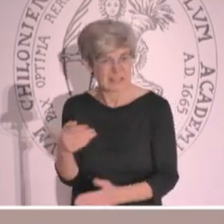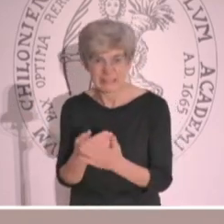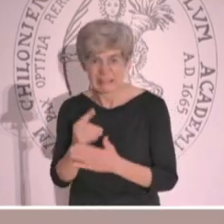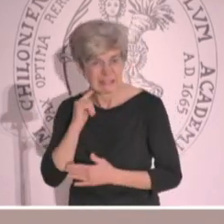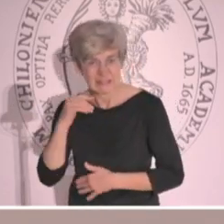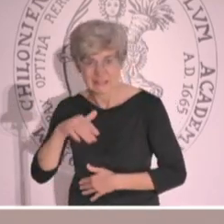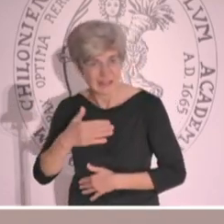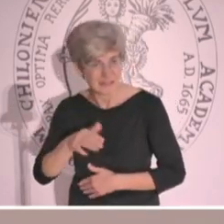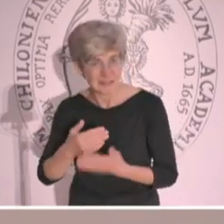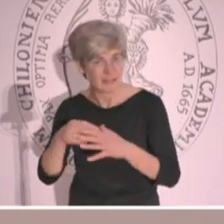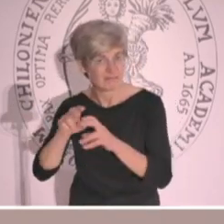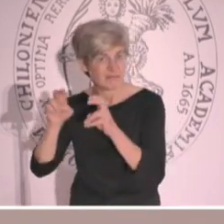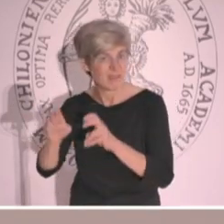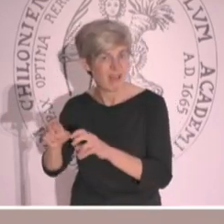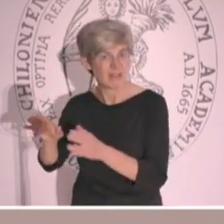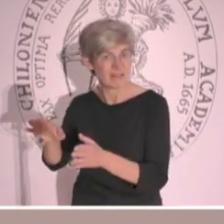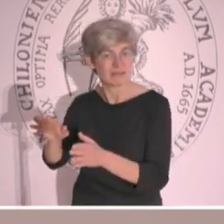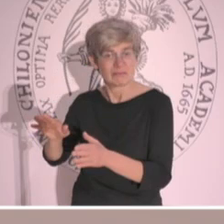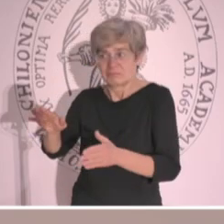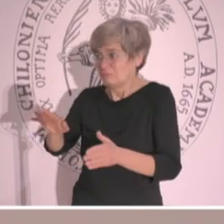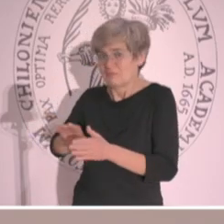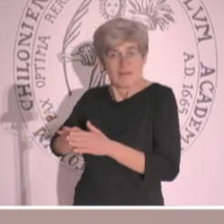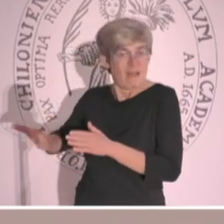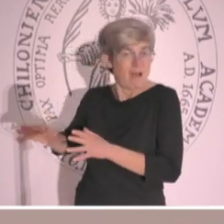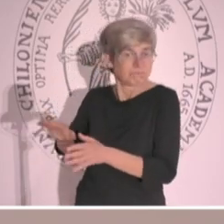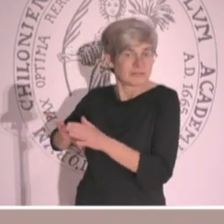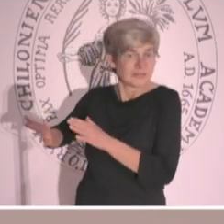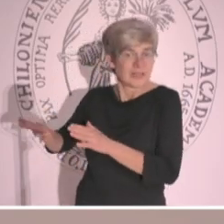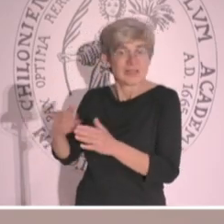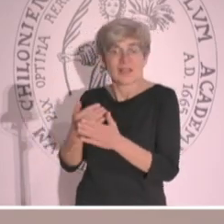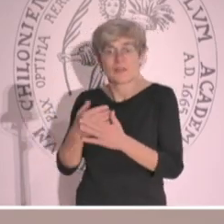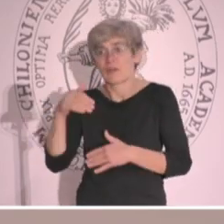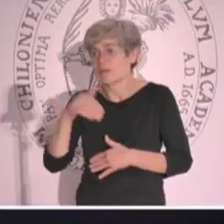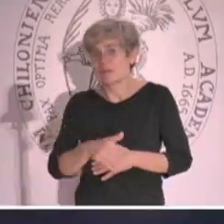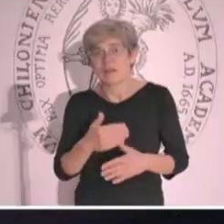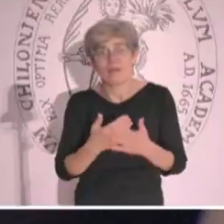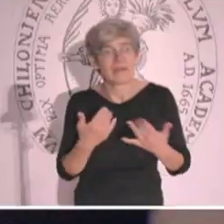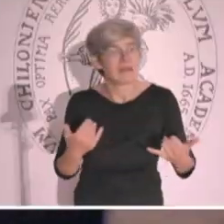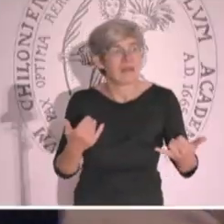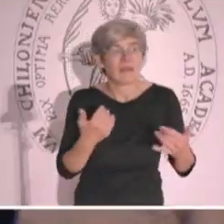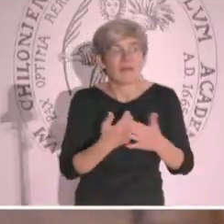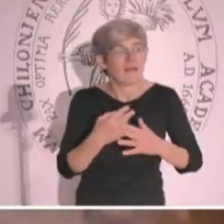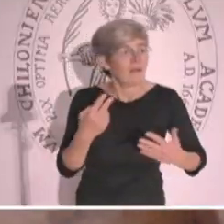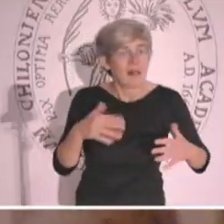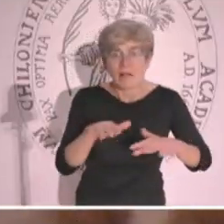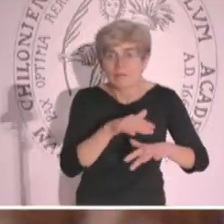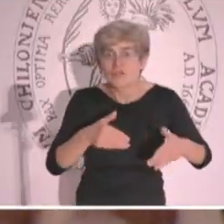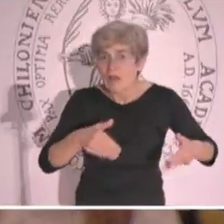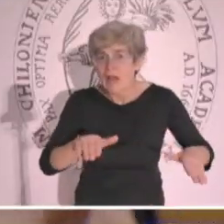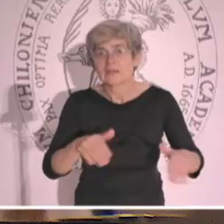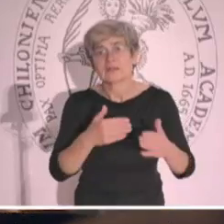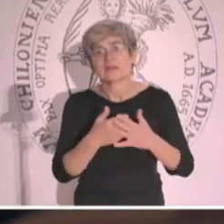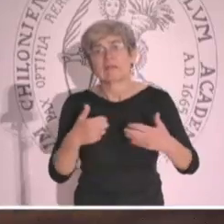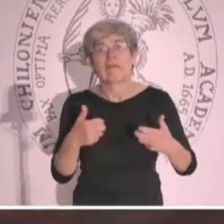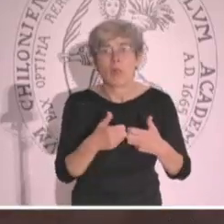nicht auf den Festivals, nicht auf der Kieler Woche, weil all das gar nicht oder nur sehr, sehr eingeschränkt stattfinden kann. Und da